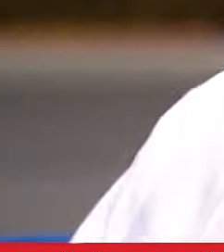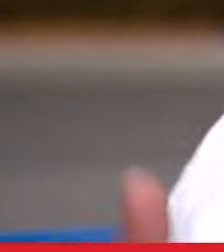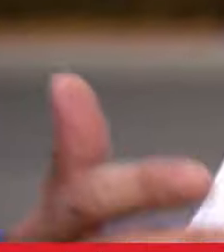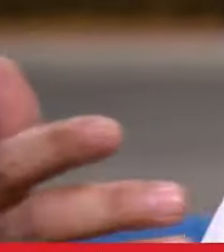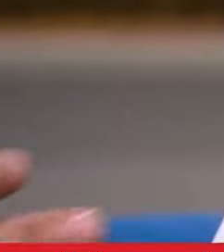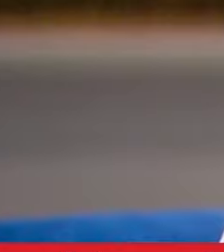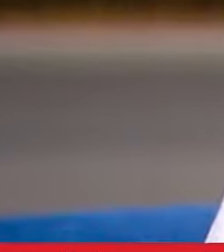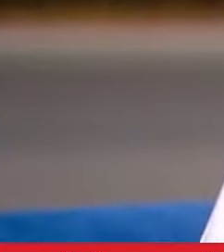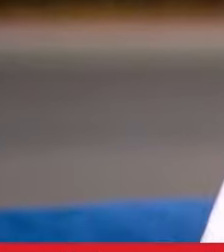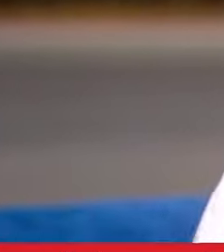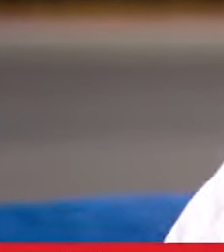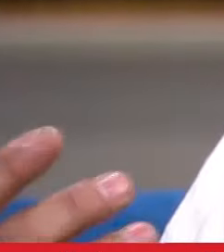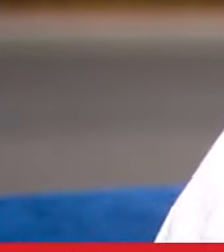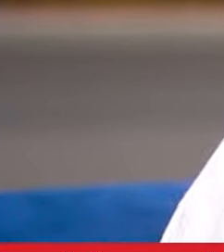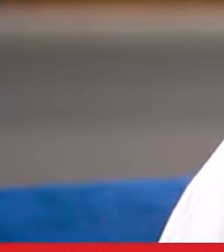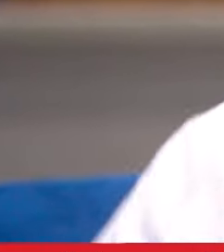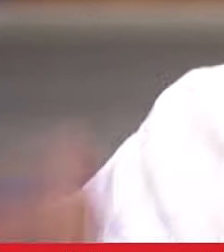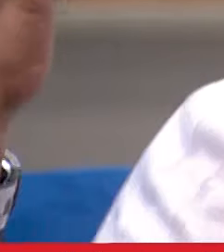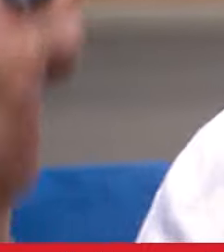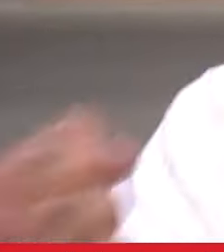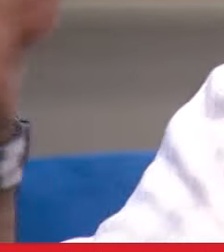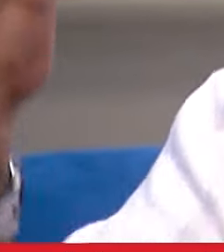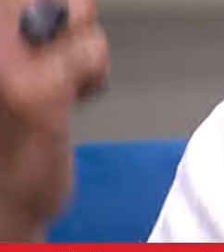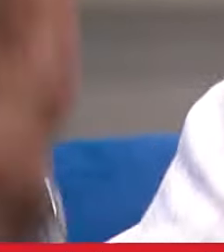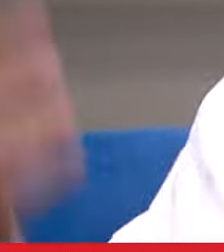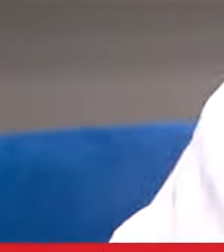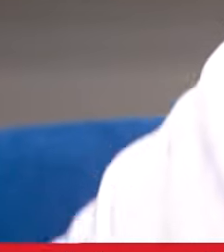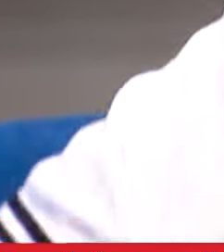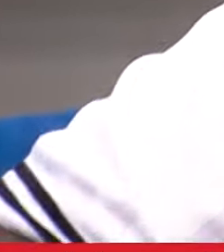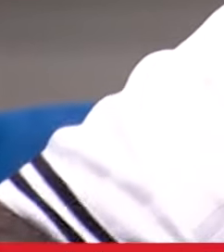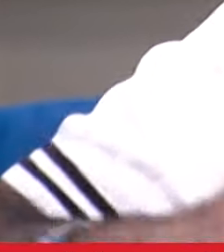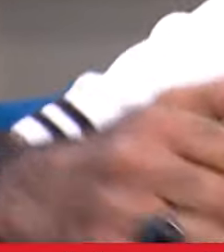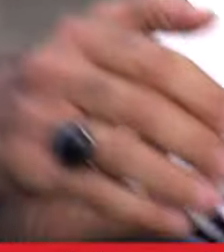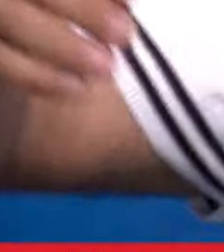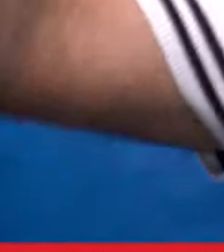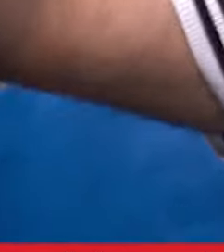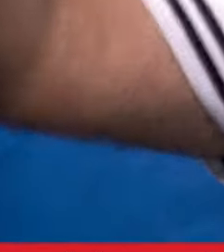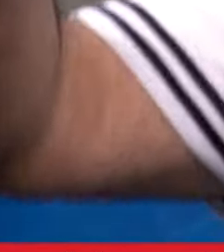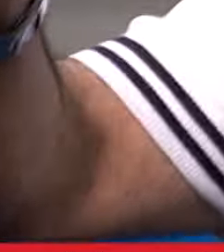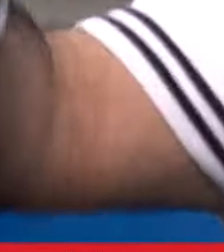تملكك تهلكك أهلك يا تهلك ده انت